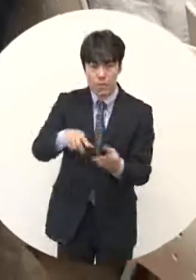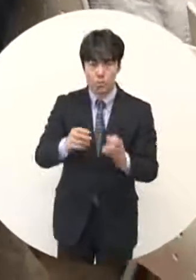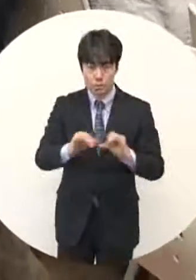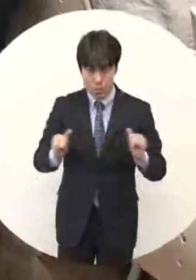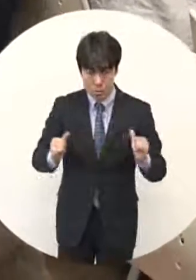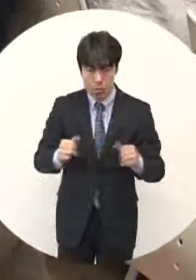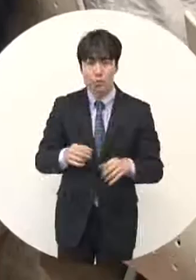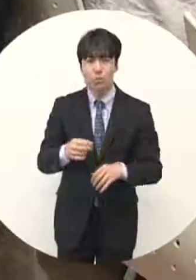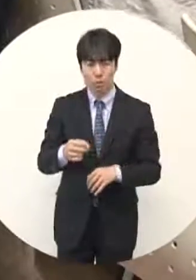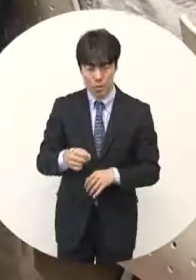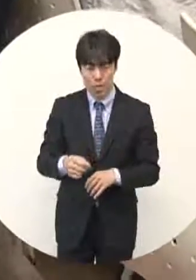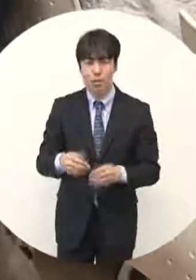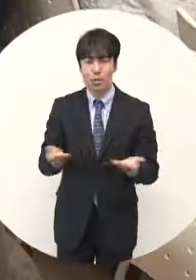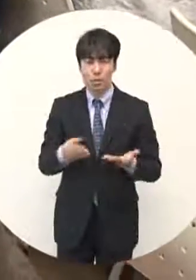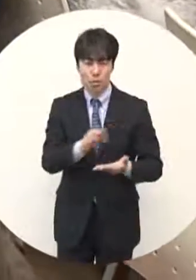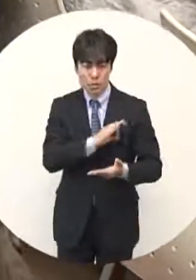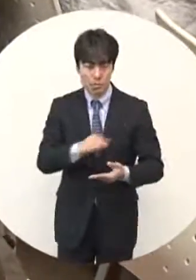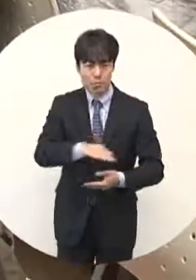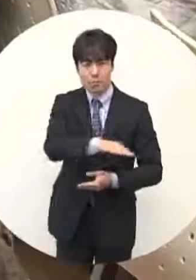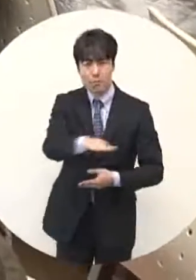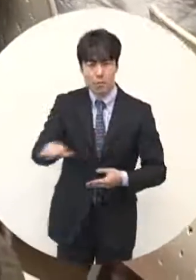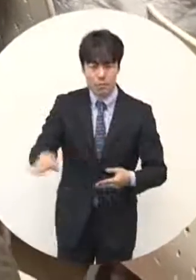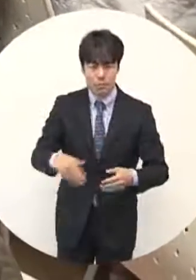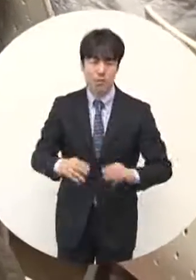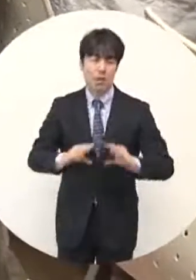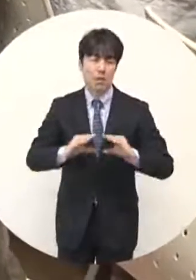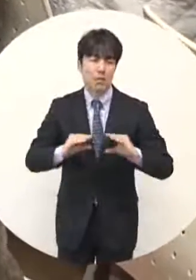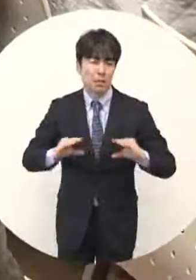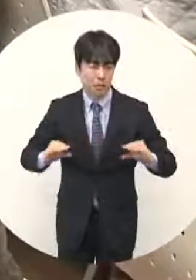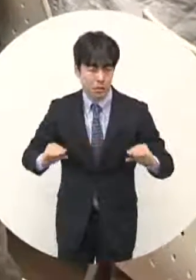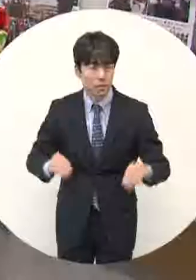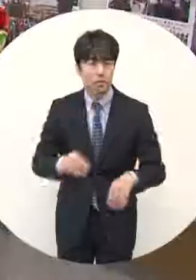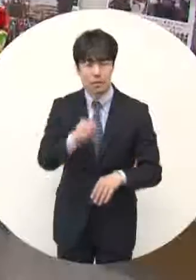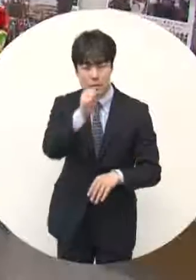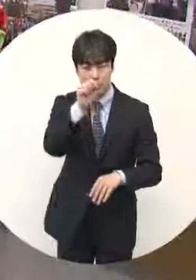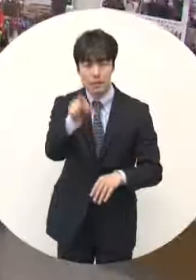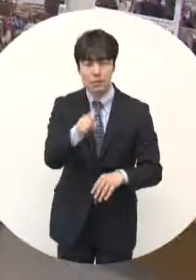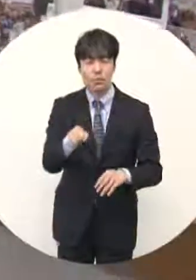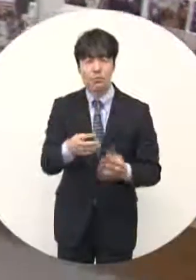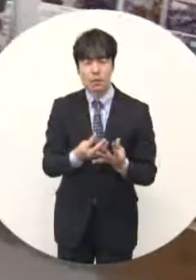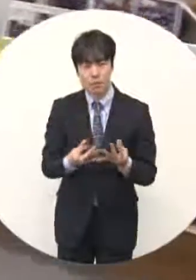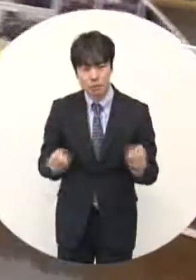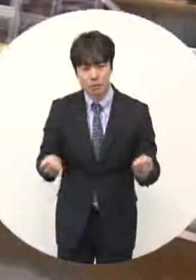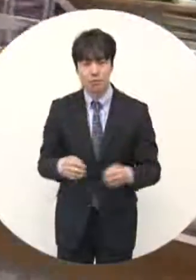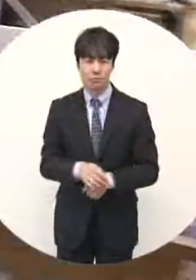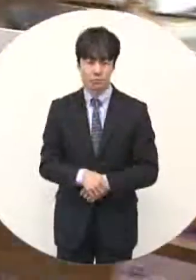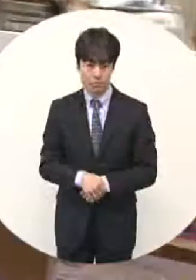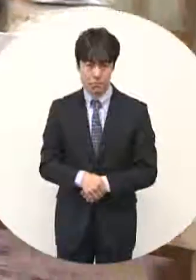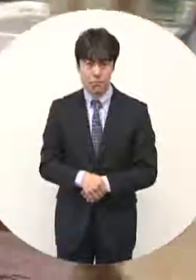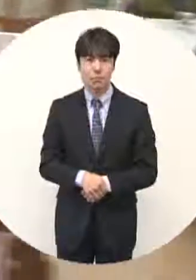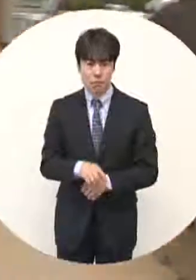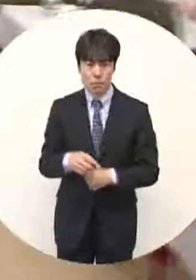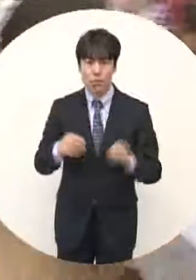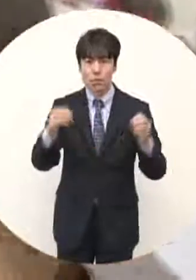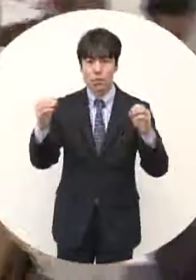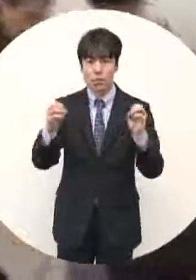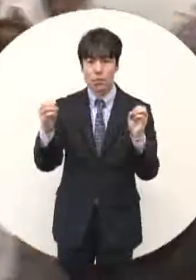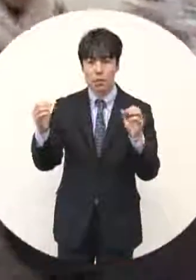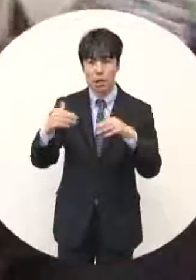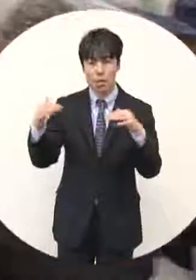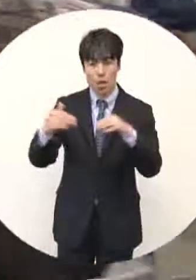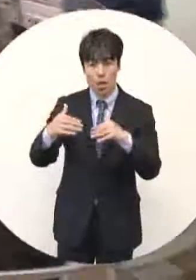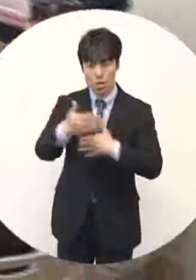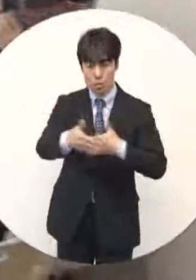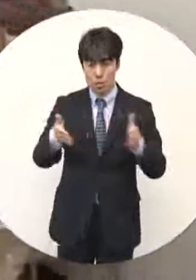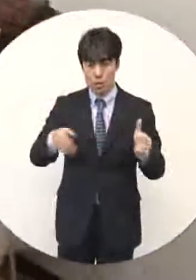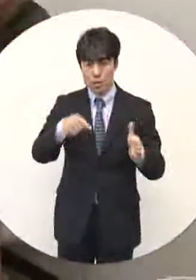から職員の方みんな優しくていい方ばっかり。 こちらの談話コーナーでは高